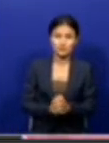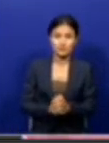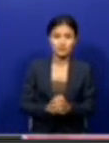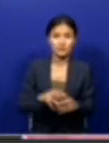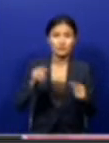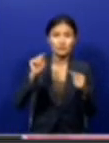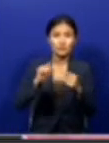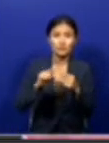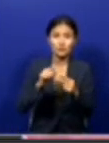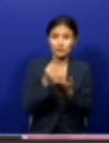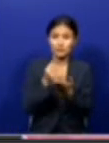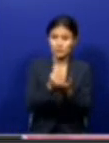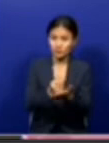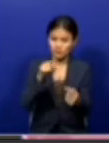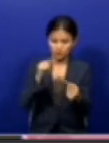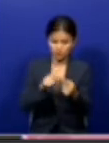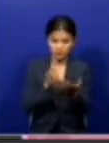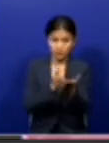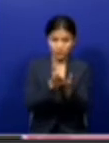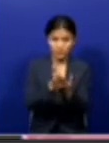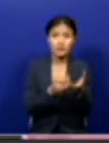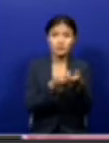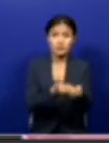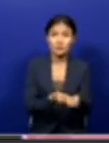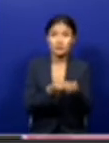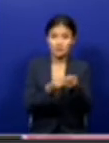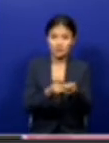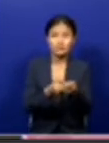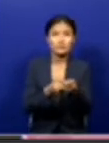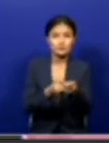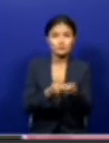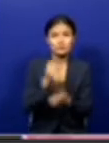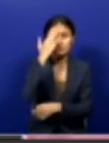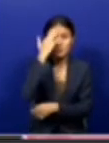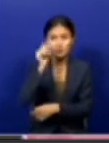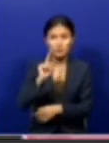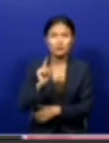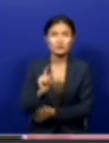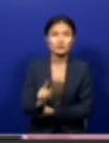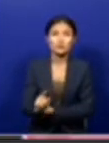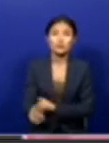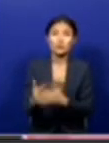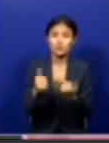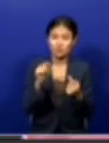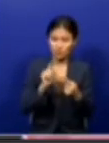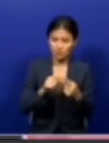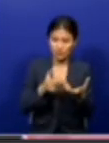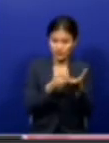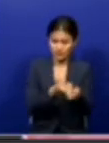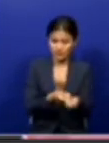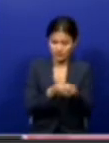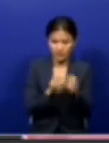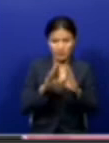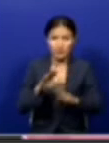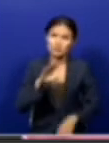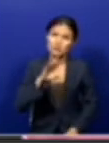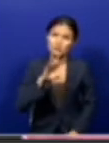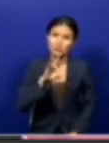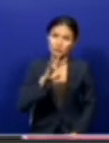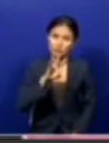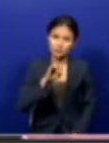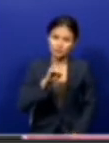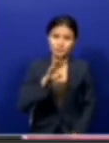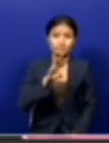ตรเพราะส่วนใหญ่นะครับท่านประธานครับภาคการเกษตร 60-70% นะครับที่ประกอบอาชีพการเกษ